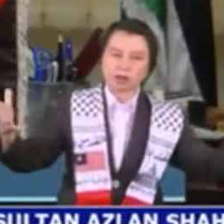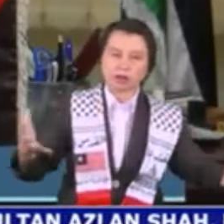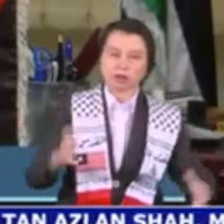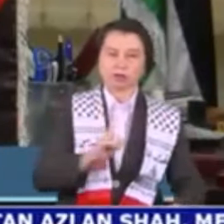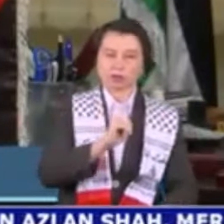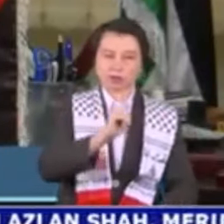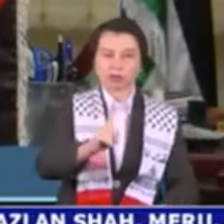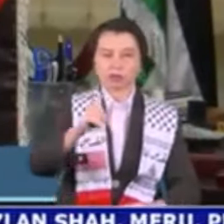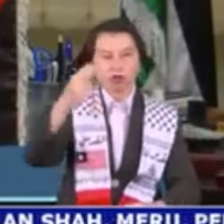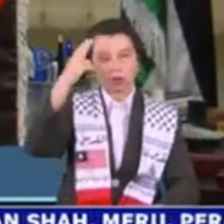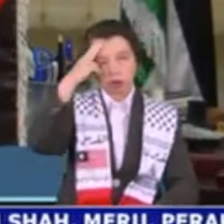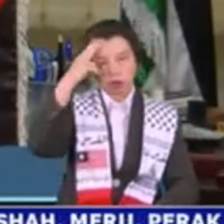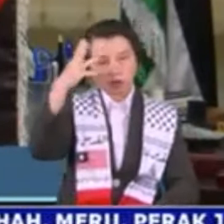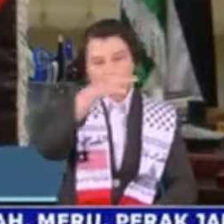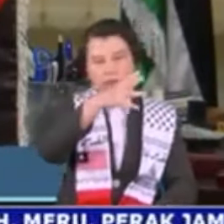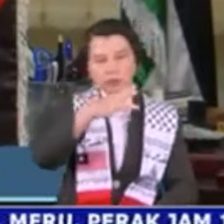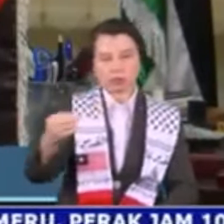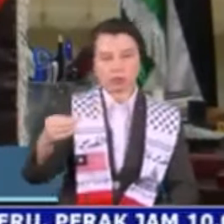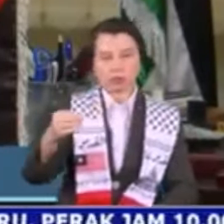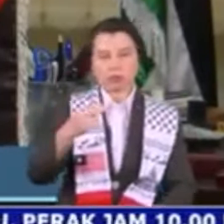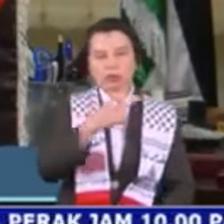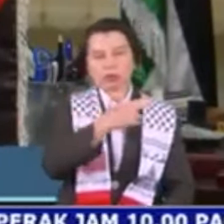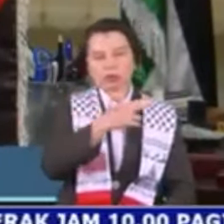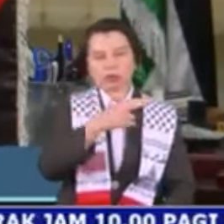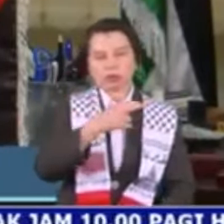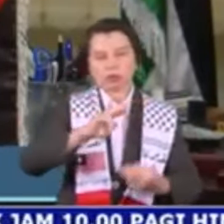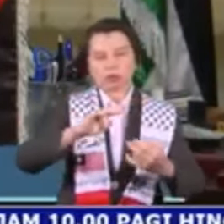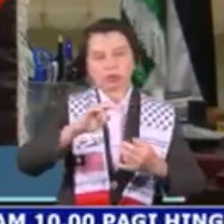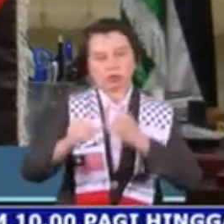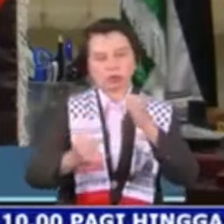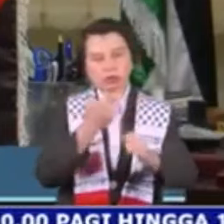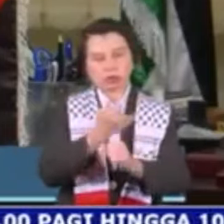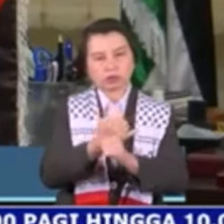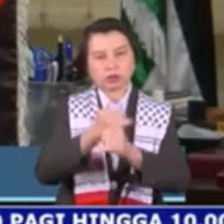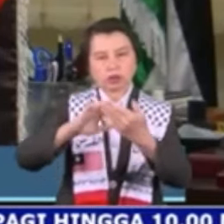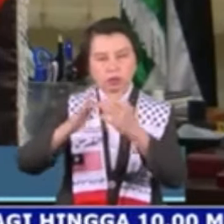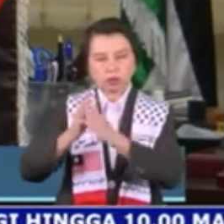Muslim, Arab, and even international